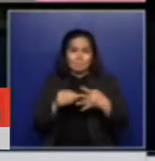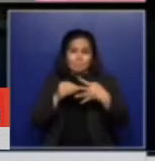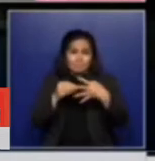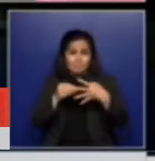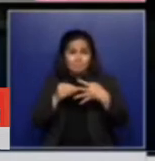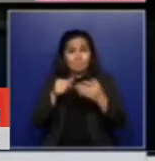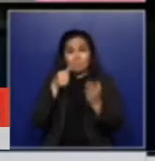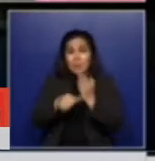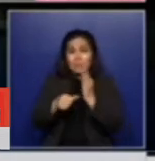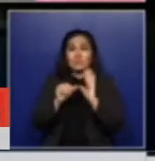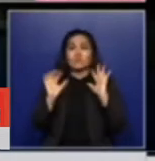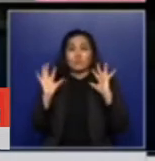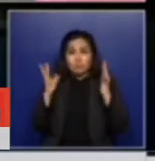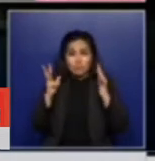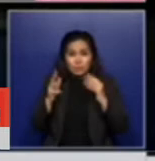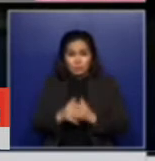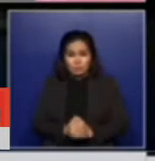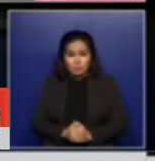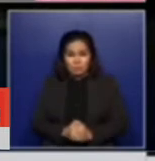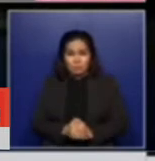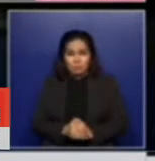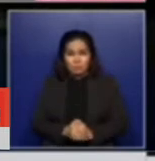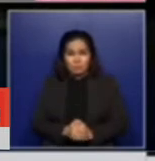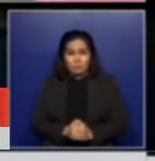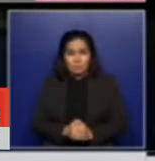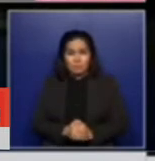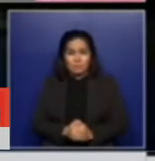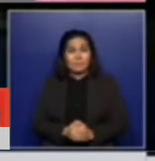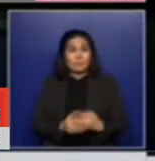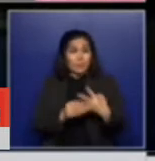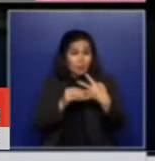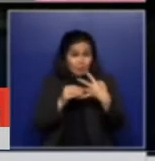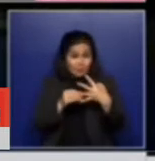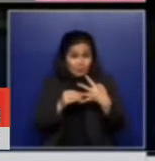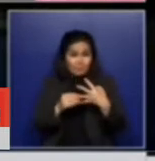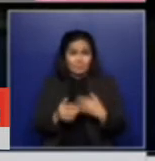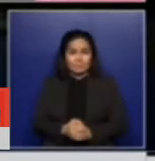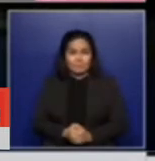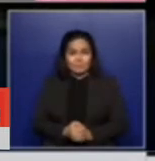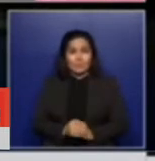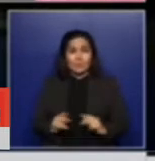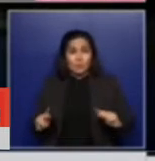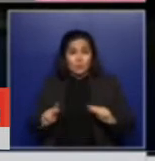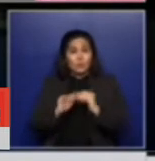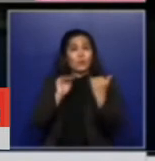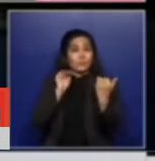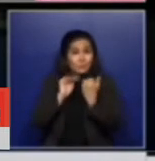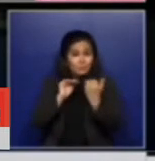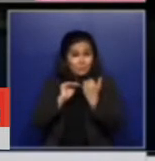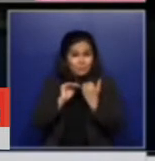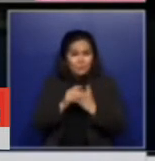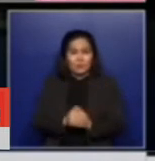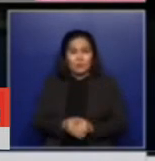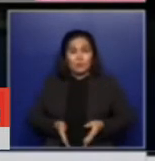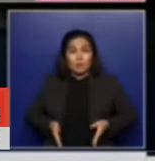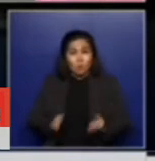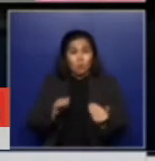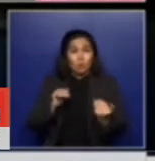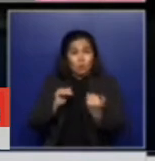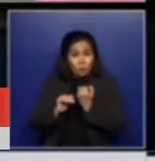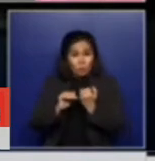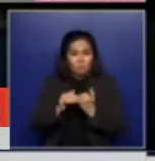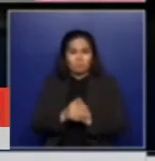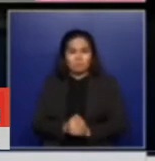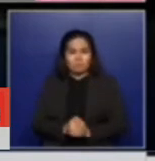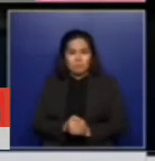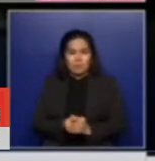ภาษีครับเพราะไม่ก่อให้เกิดการผลิตข้อ3ครับกระทรวงคมนาคมโดยกรมทางหลวงและกรมทางหลวงชนบทเพิ่ม